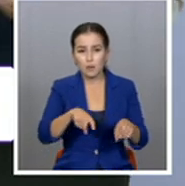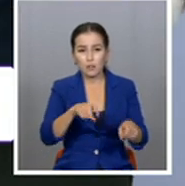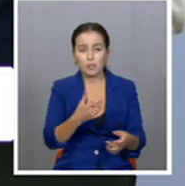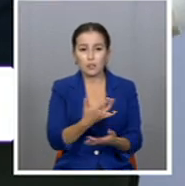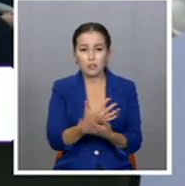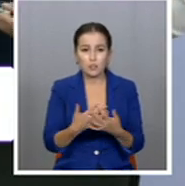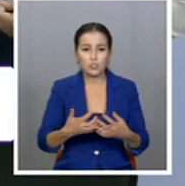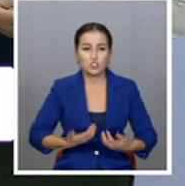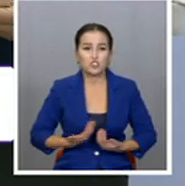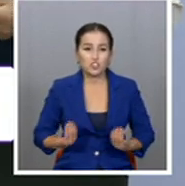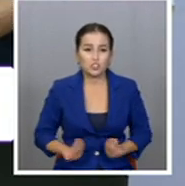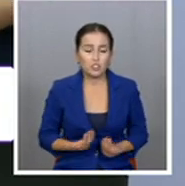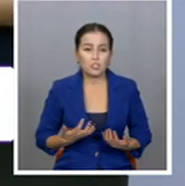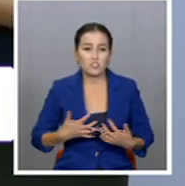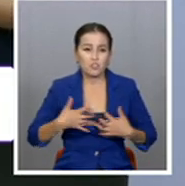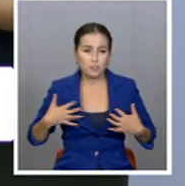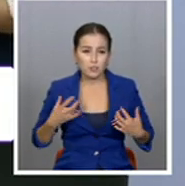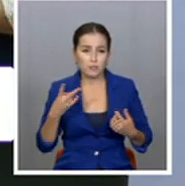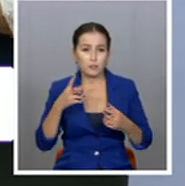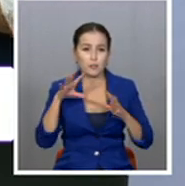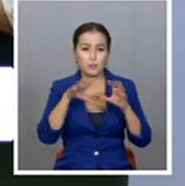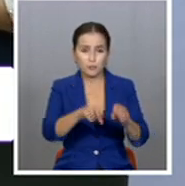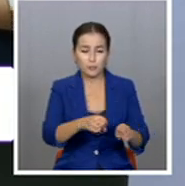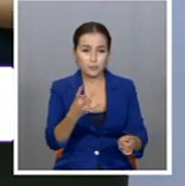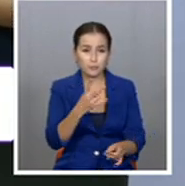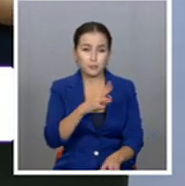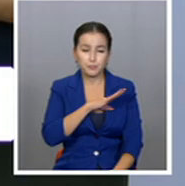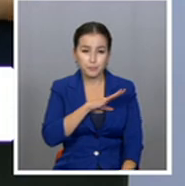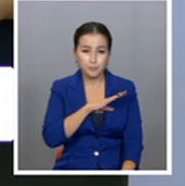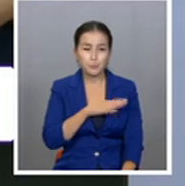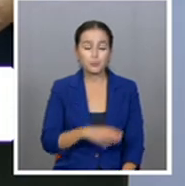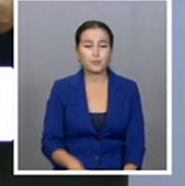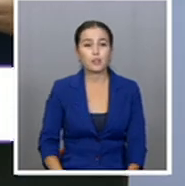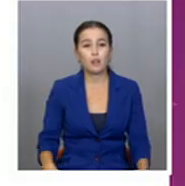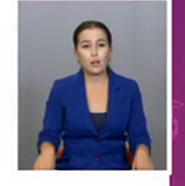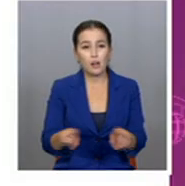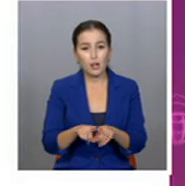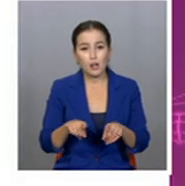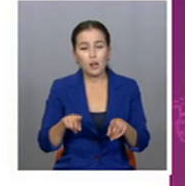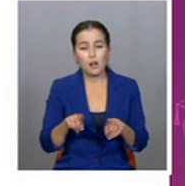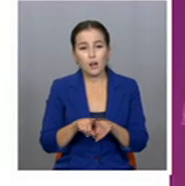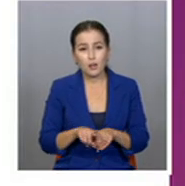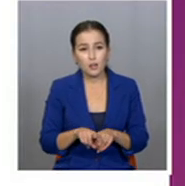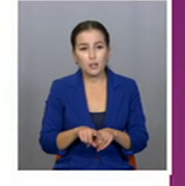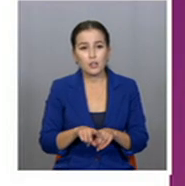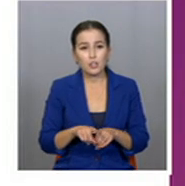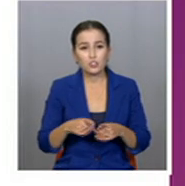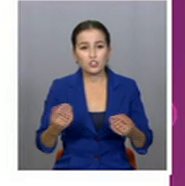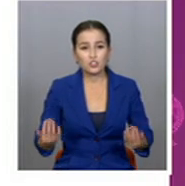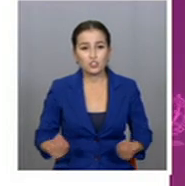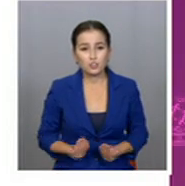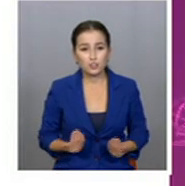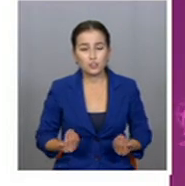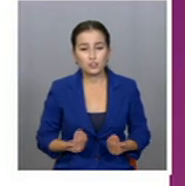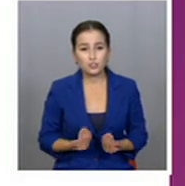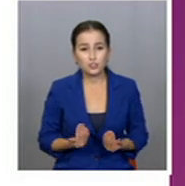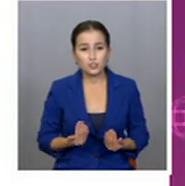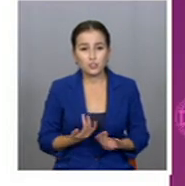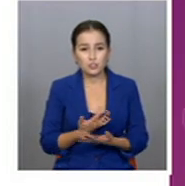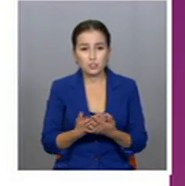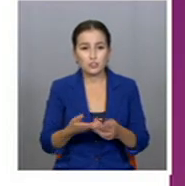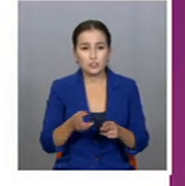аулау қажеттілігі туындады. Дегенмен де жабайы жануарлардың, тебіндеп